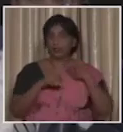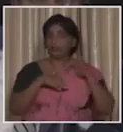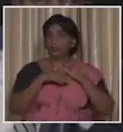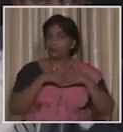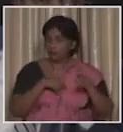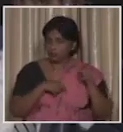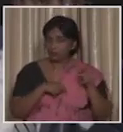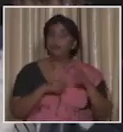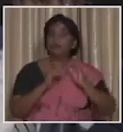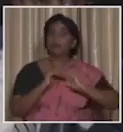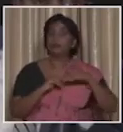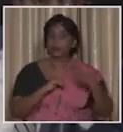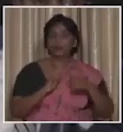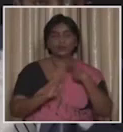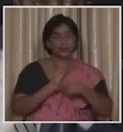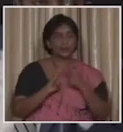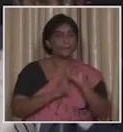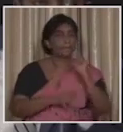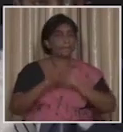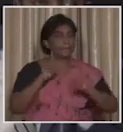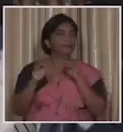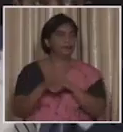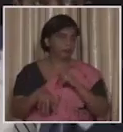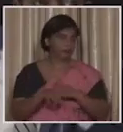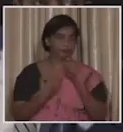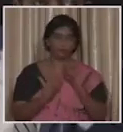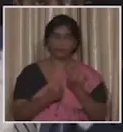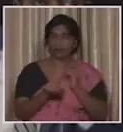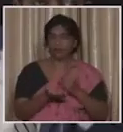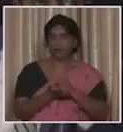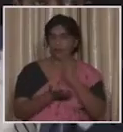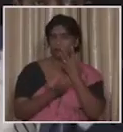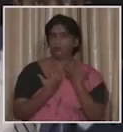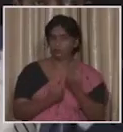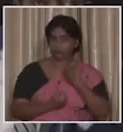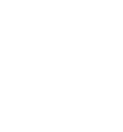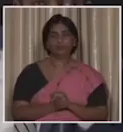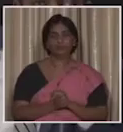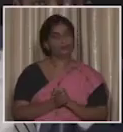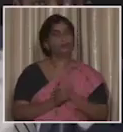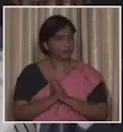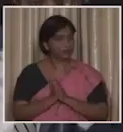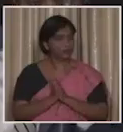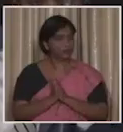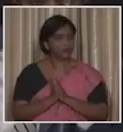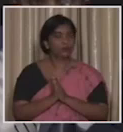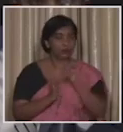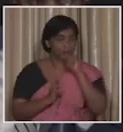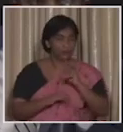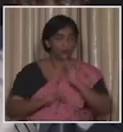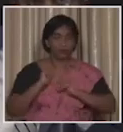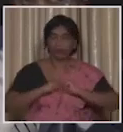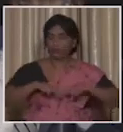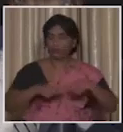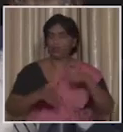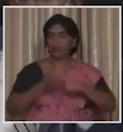දරන්නටත් ඉන්පසුව ශ්‍රී ලංකාවේ පාර්ලිමේන්තුවේ නියෝජනය කරන්නට අවස්ථා දෙකකදී වරම් ලබා ගන්නට එතුමාට හැකියාව ලැබුණා. තමුන්ගේ සක්‍රීය